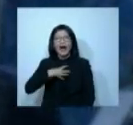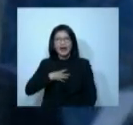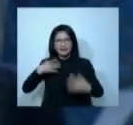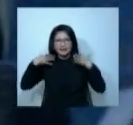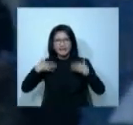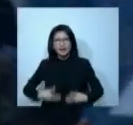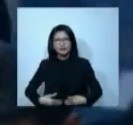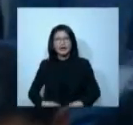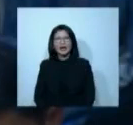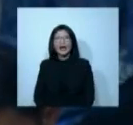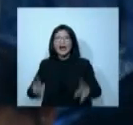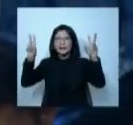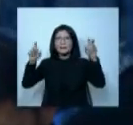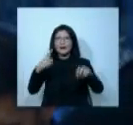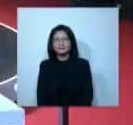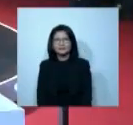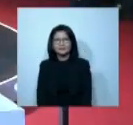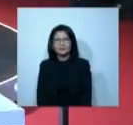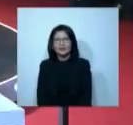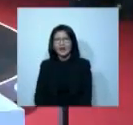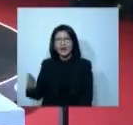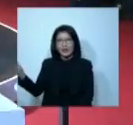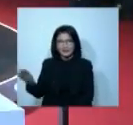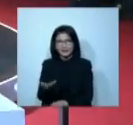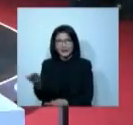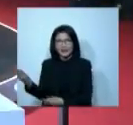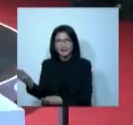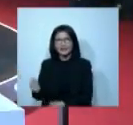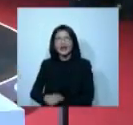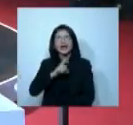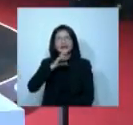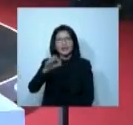berdebat mesti responsif tapi lebih rileks, lebih santai,